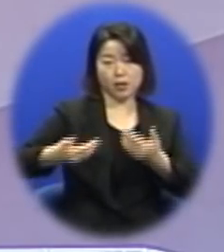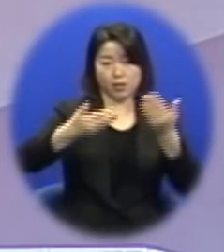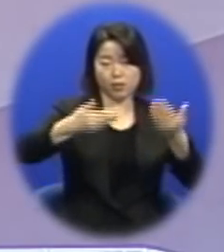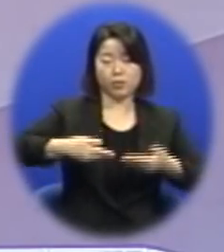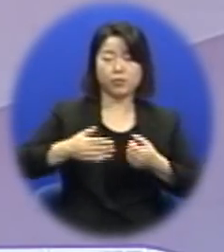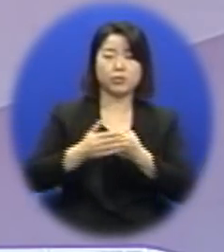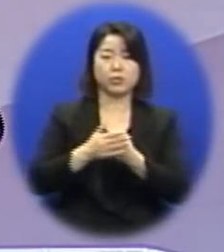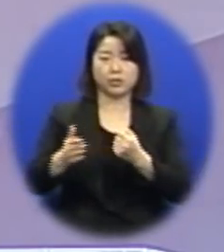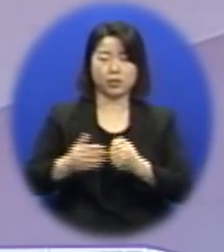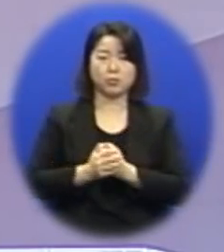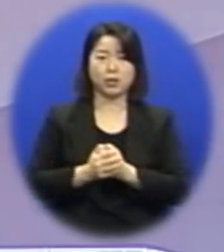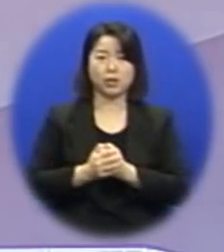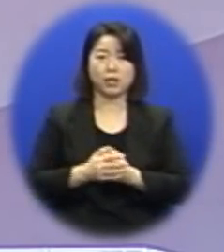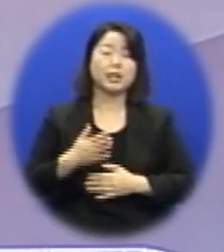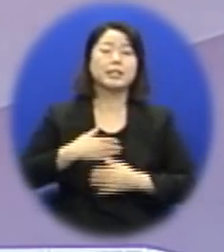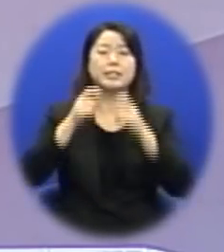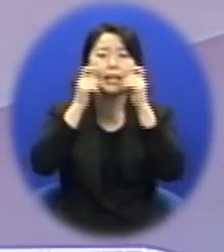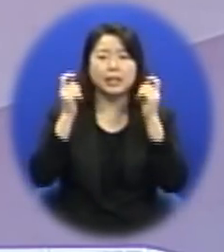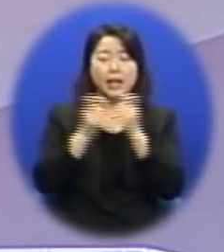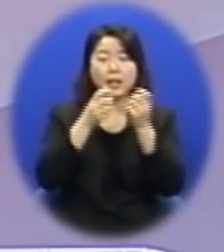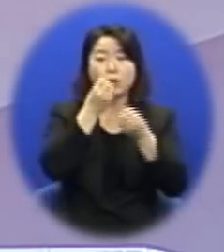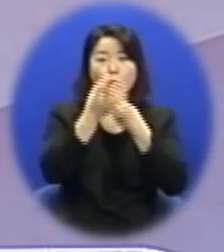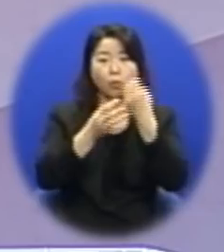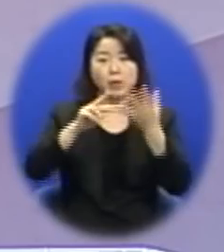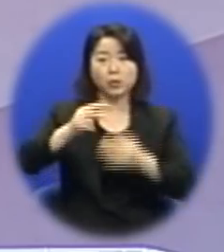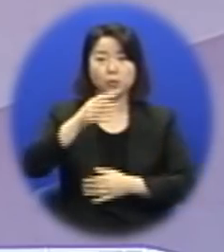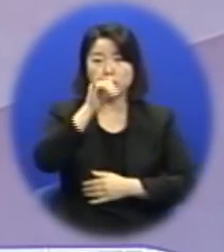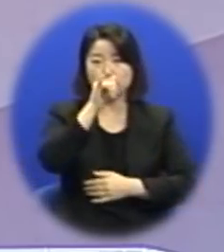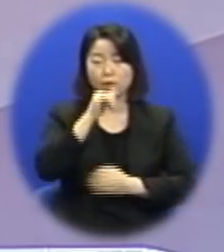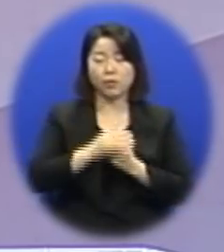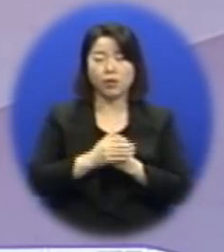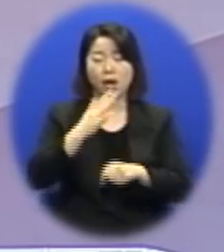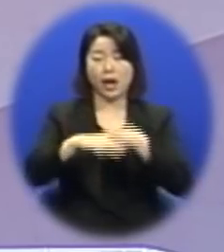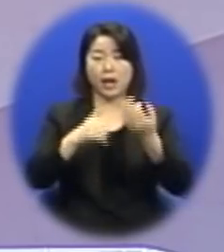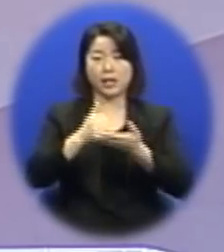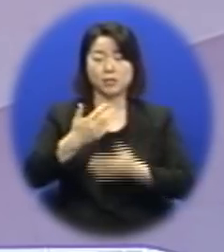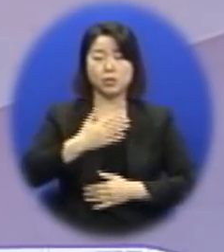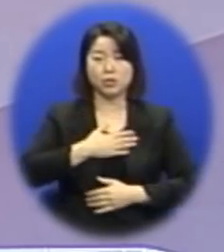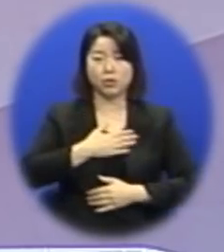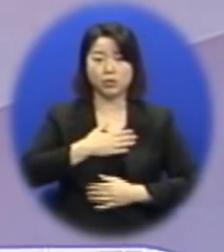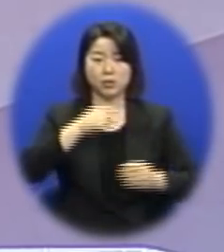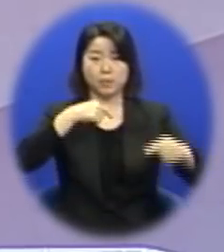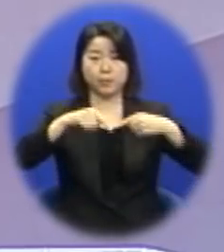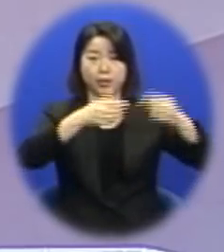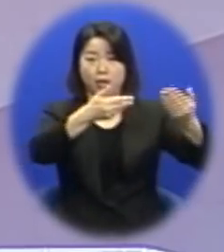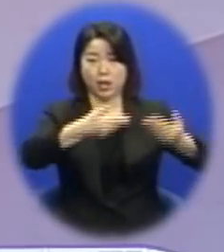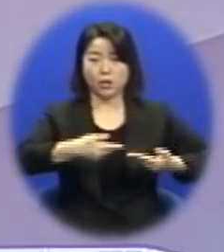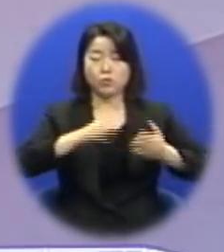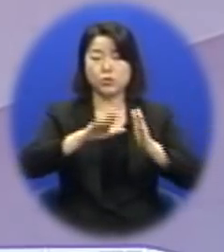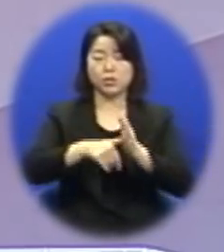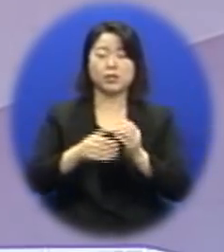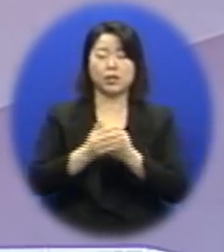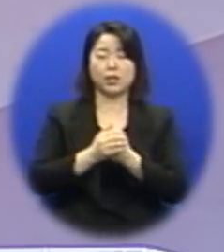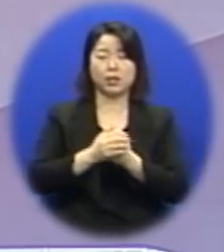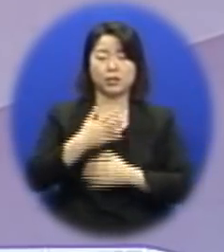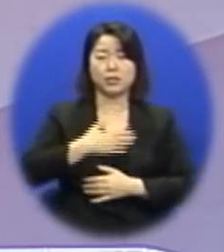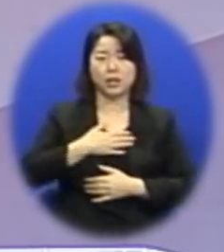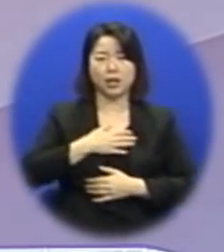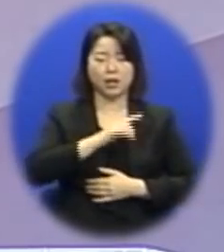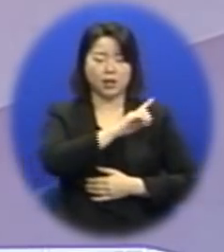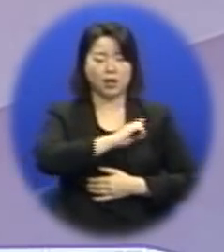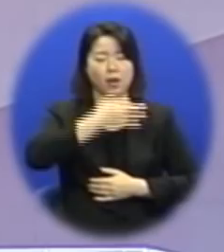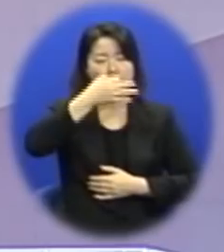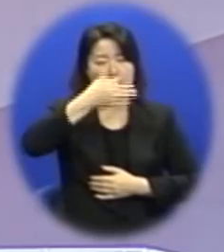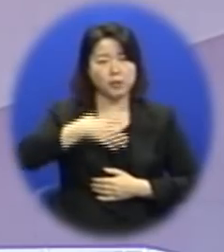놓으셨으며 제 개인적인 고백이지만 하나님께서 저를 다루실 때 제가 아주 힘들고